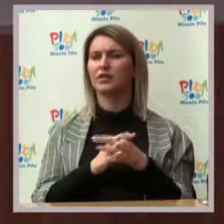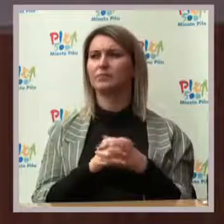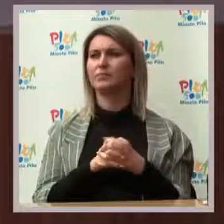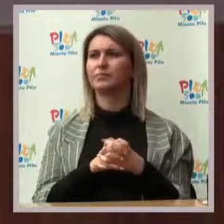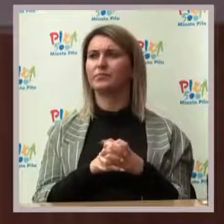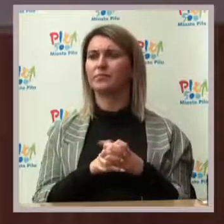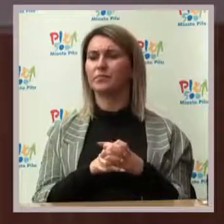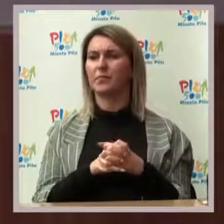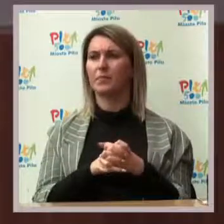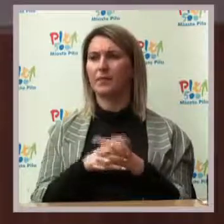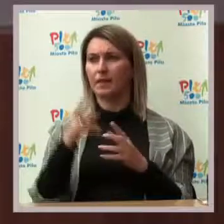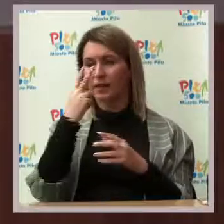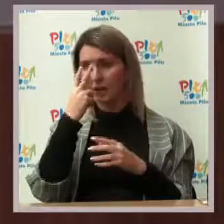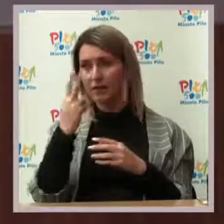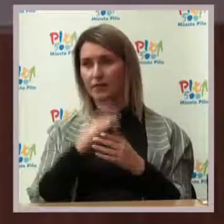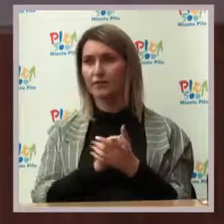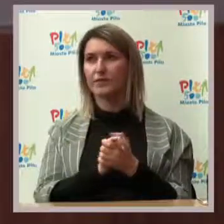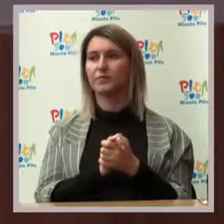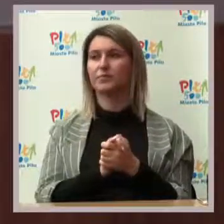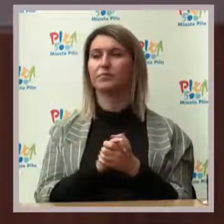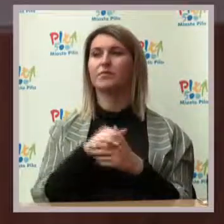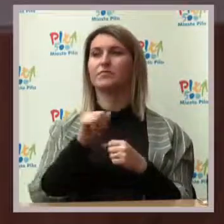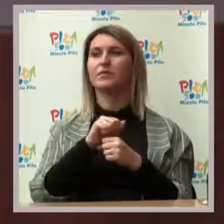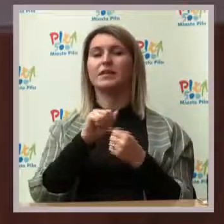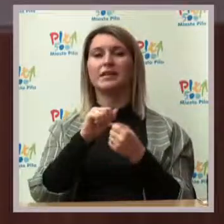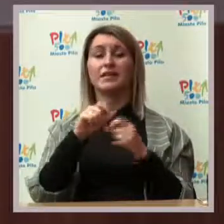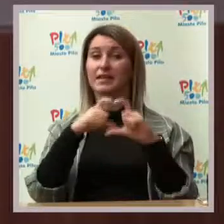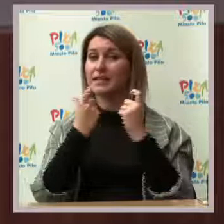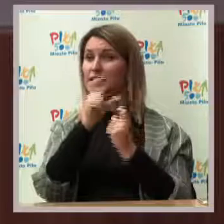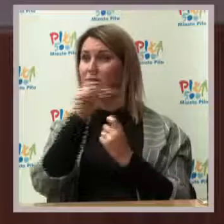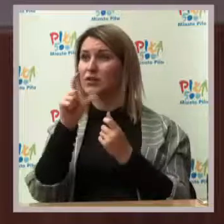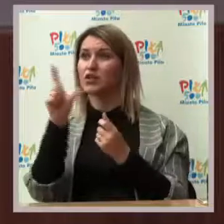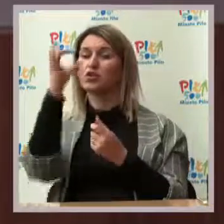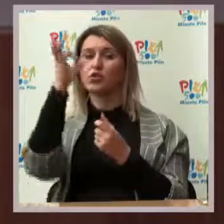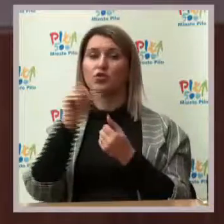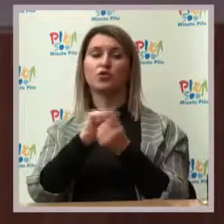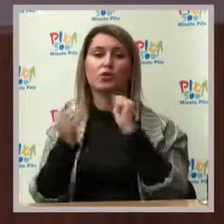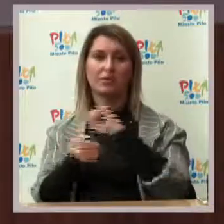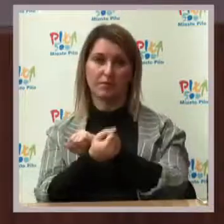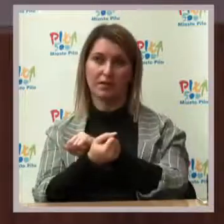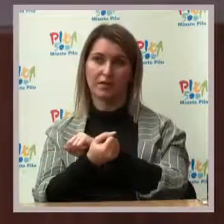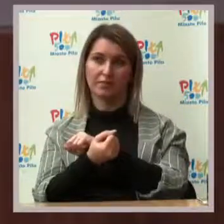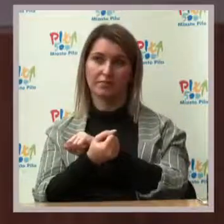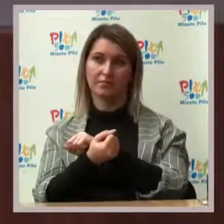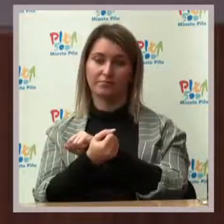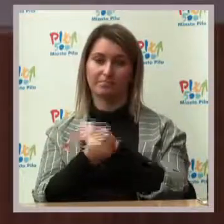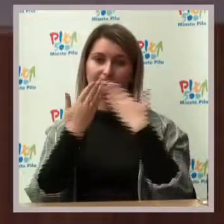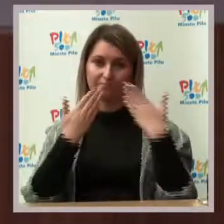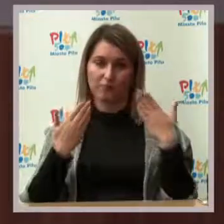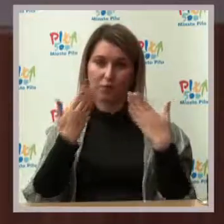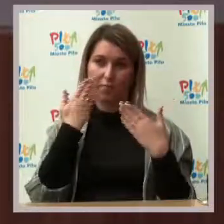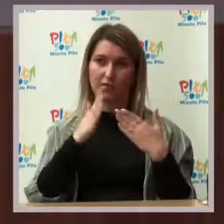to zapowiedź tego, co będzie działo się przez najbliższe 5 lat. Dziękuję